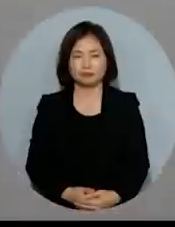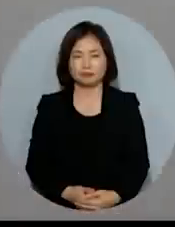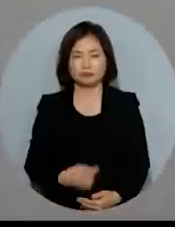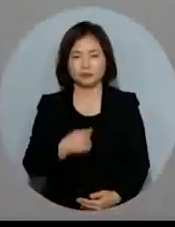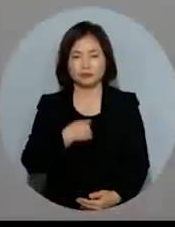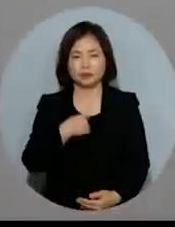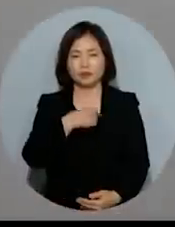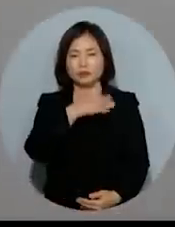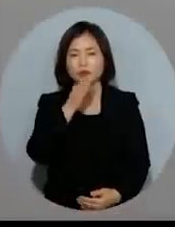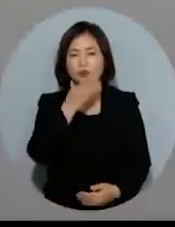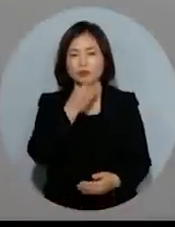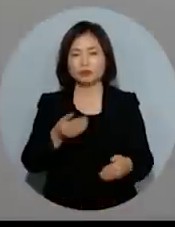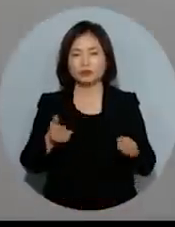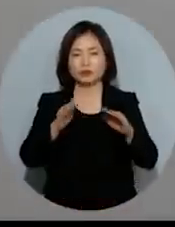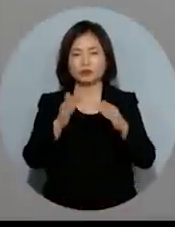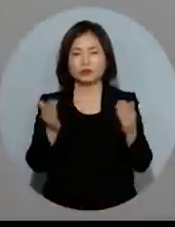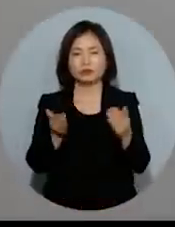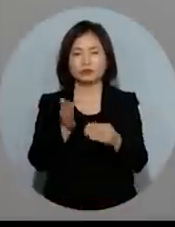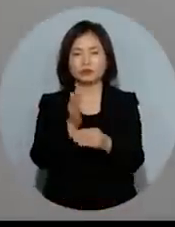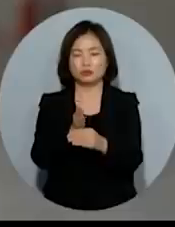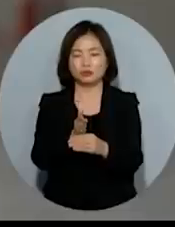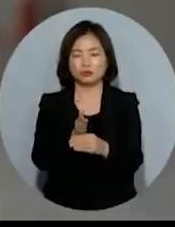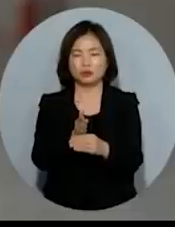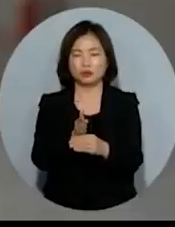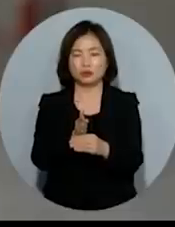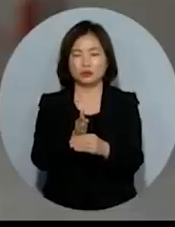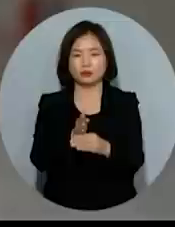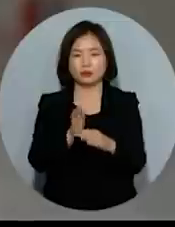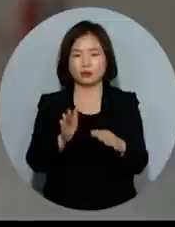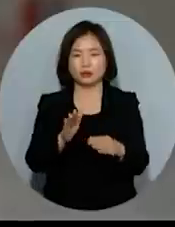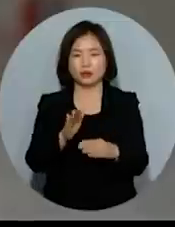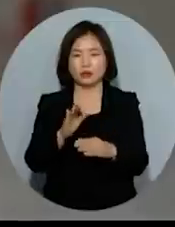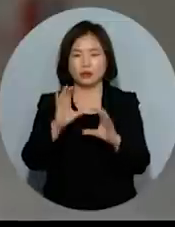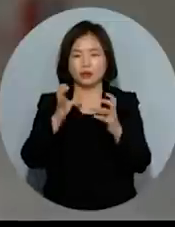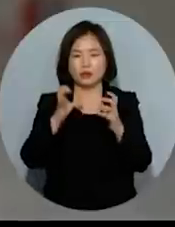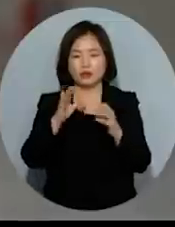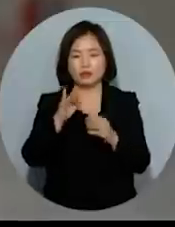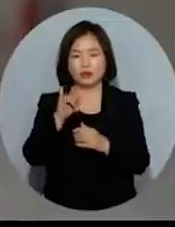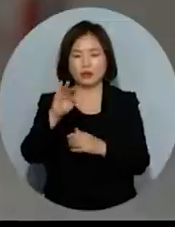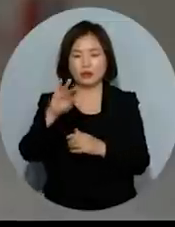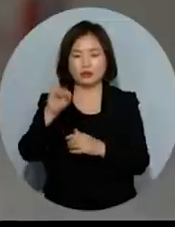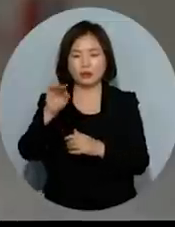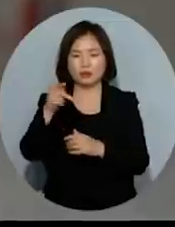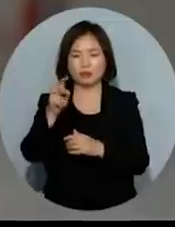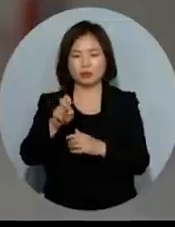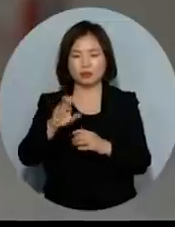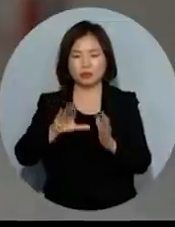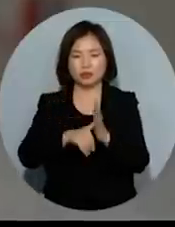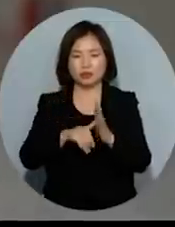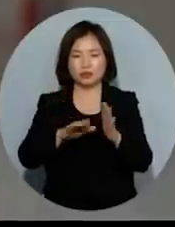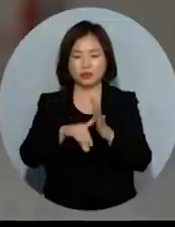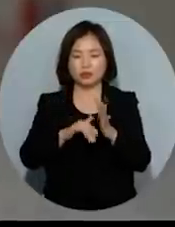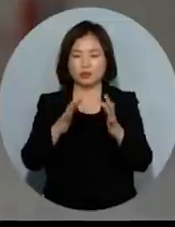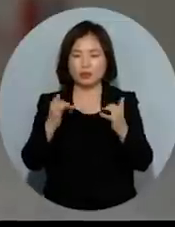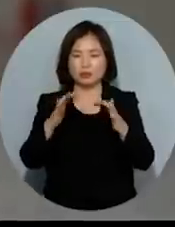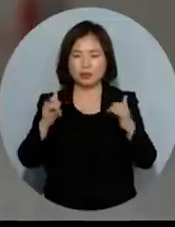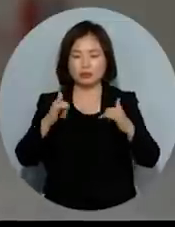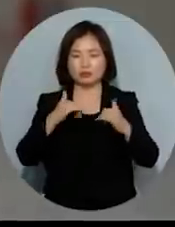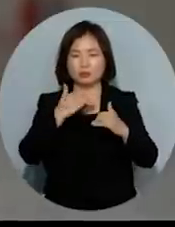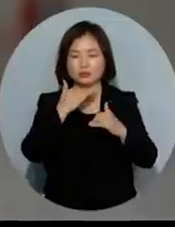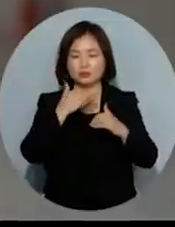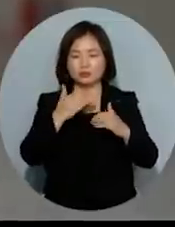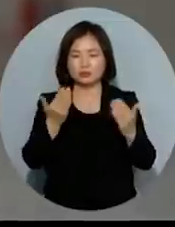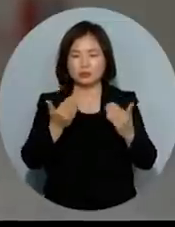저는 노인복지관에서 근무를 하고 있는데 지금 베이비붐 세대들이 많은 사람들이 은퇴를 하고 있습니다.